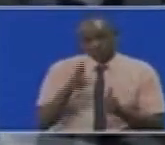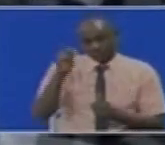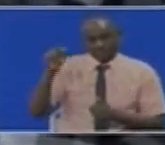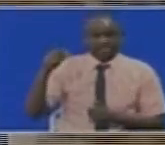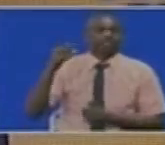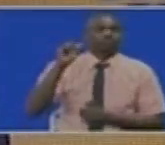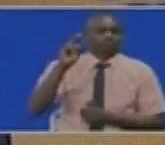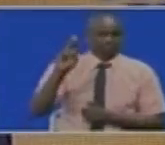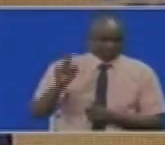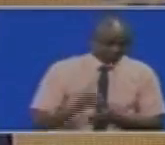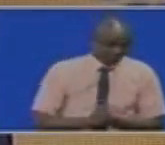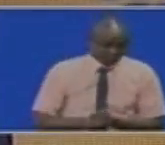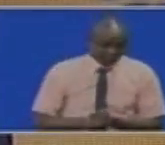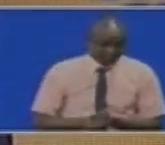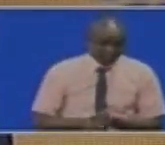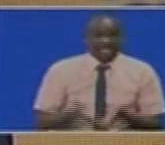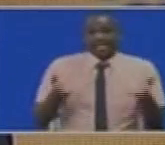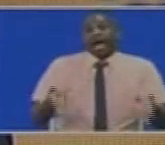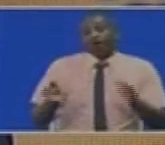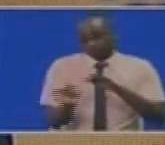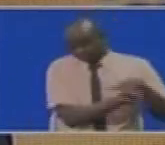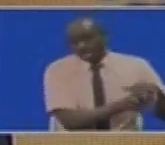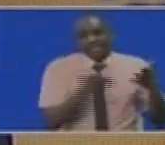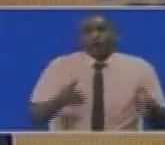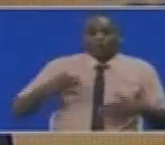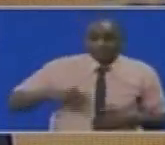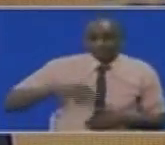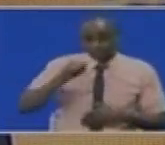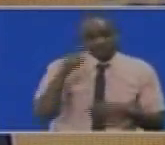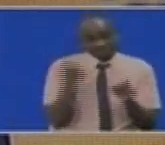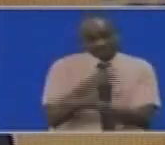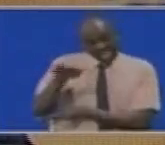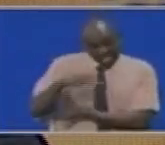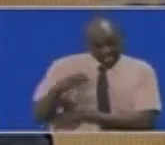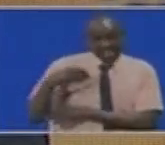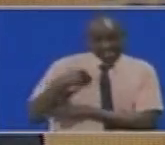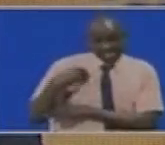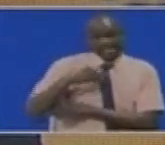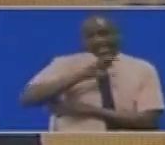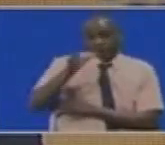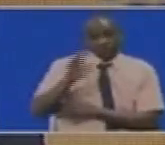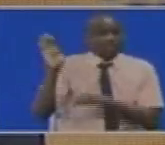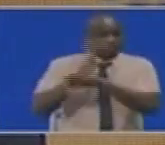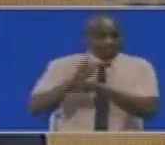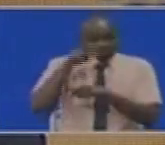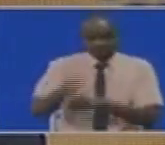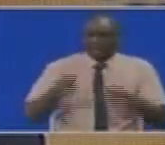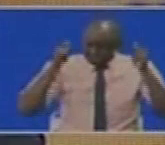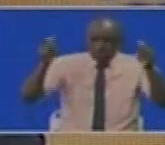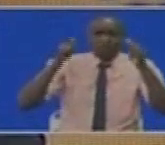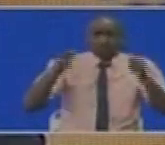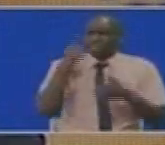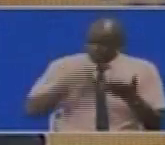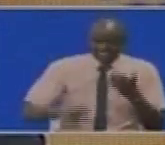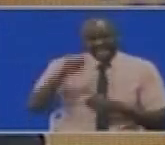Gishu. Na wenyeji kutoka eneo la Sugur Mergar huko katika kaunti ya Bomet waliandamana kwa madai ya